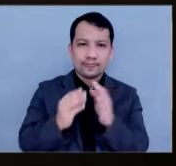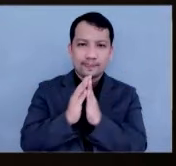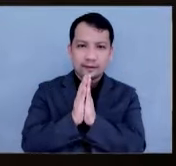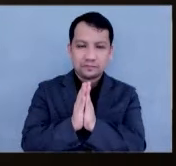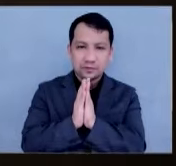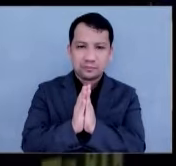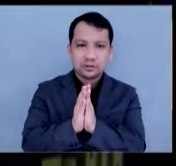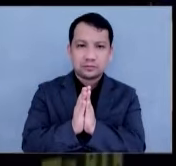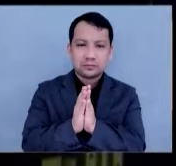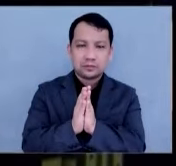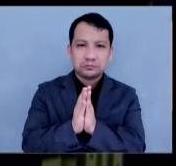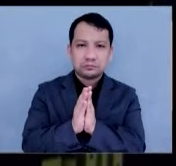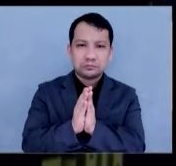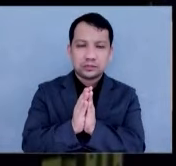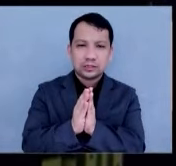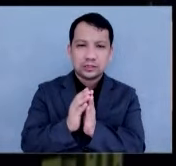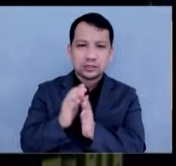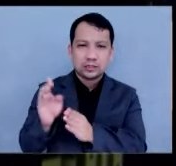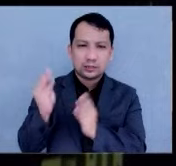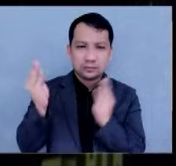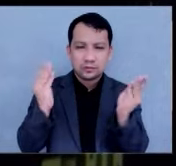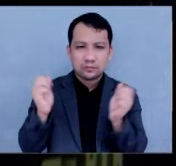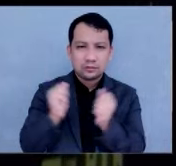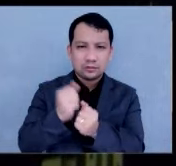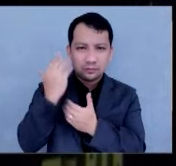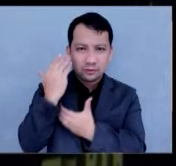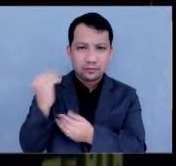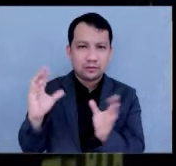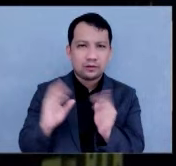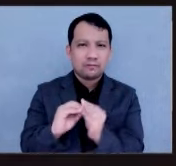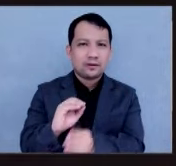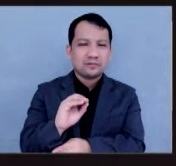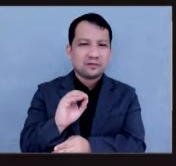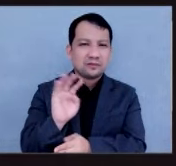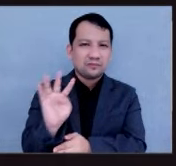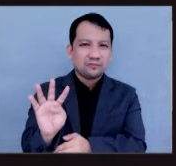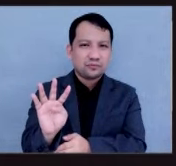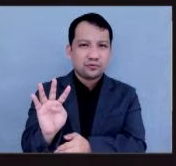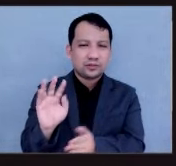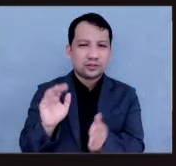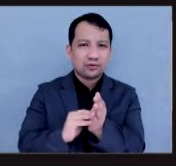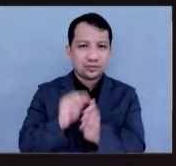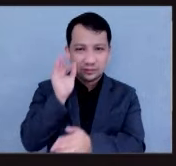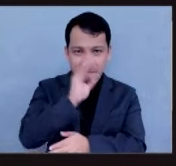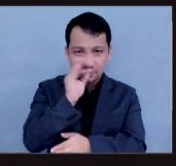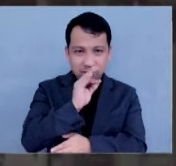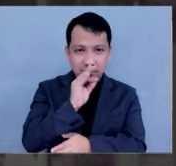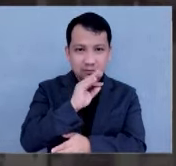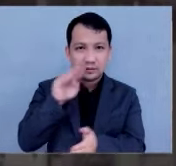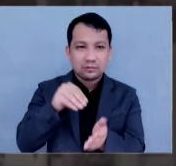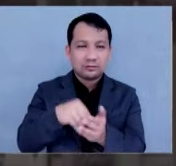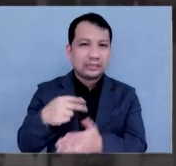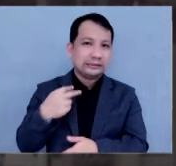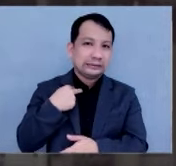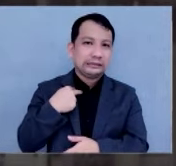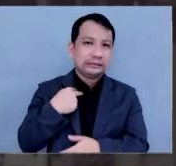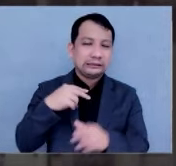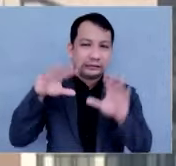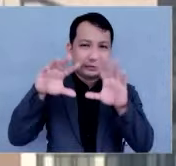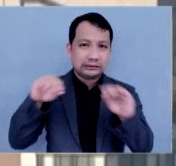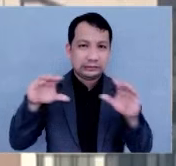ang gulo sa Ukraine at Middle East kung saan may mahigit 4 lib Pilipino ngayon na naiipit sa gyera sa Lebanon at